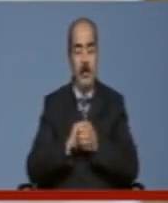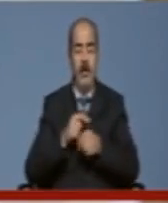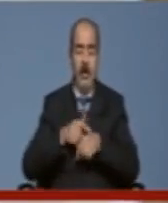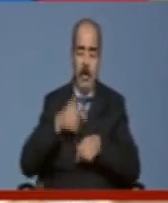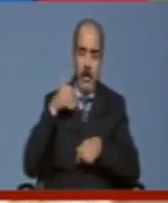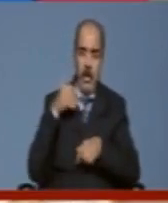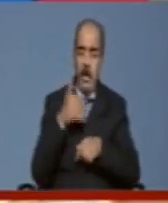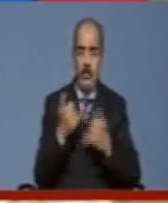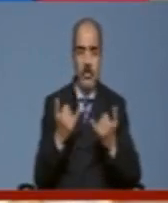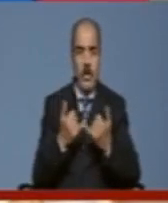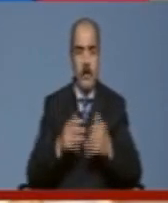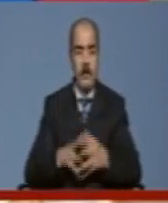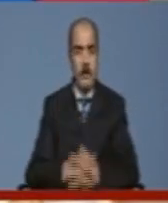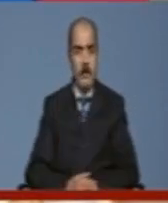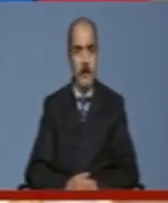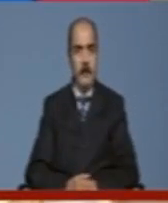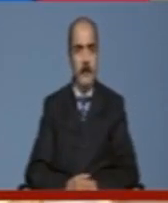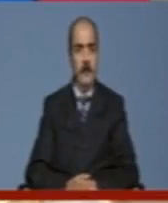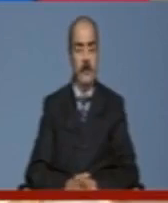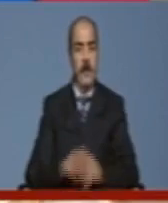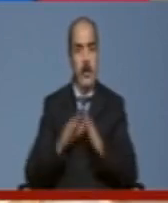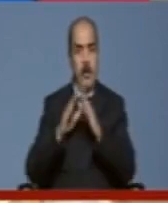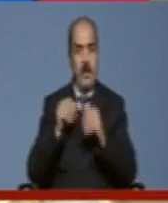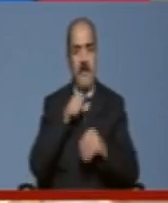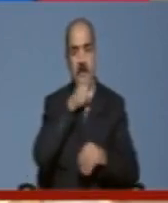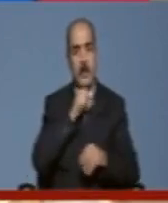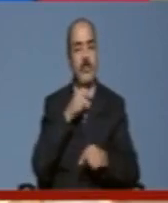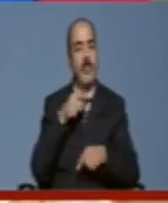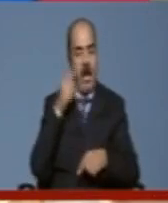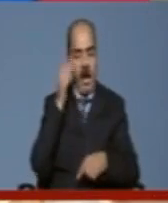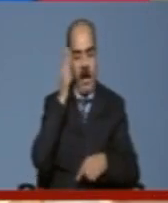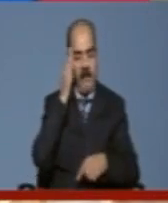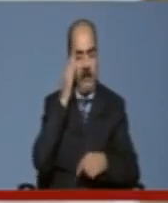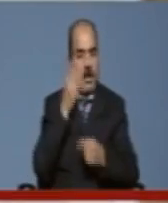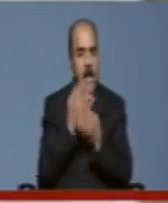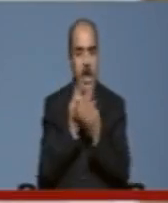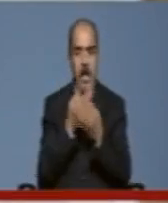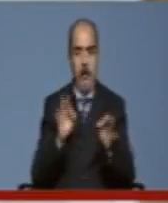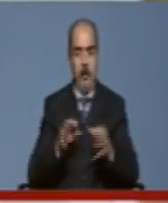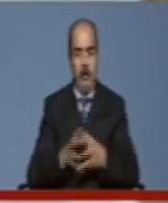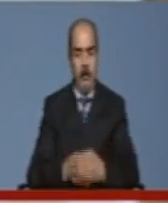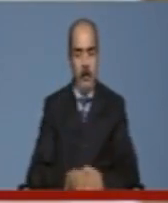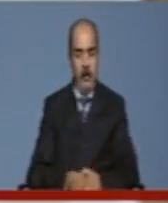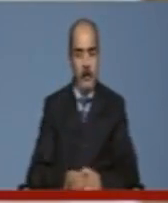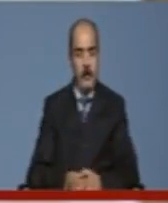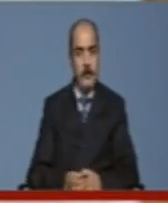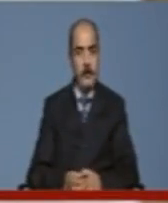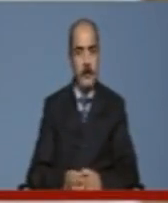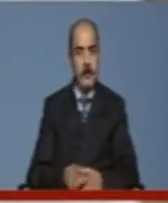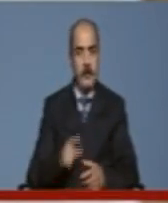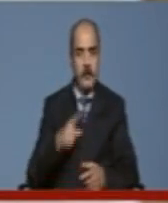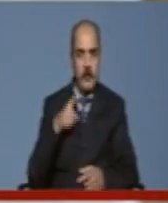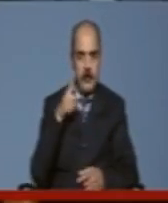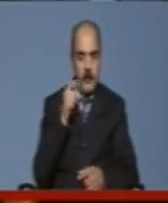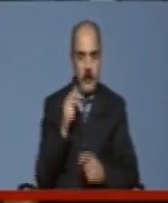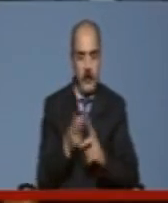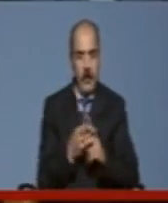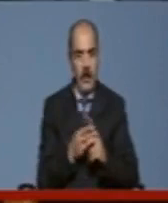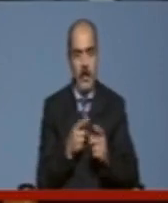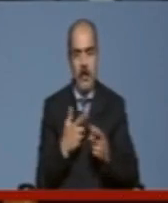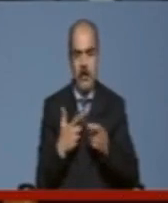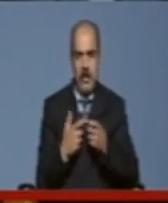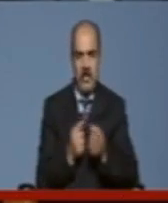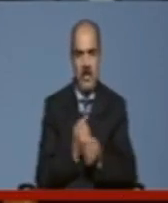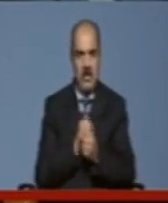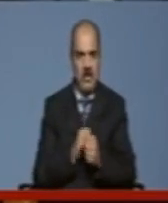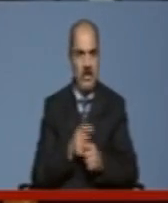معلومة. مصر وفرنسا تعرفان ما هي معاناة من جراء الإرهاب، وأعتقد أن هذا